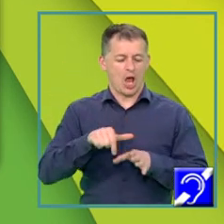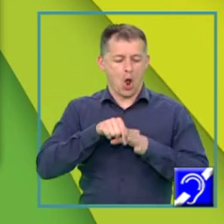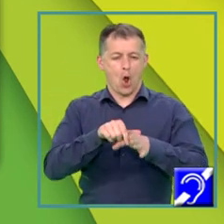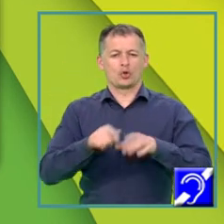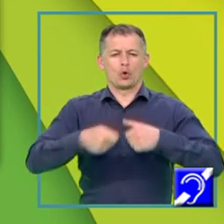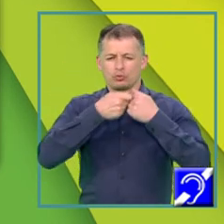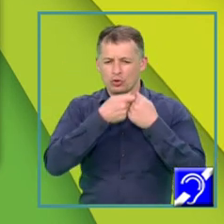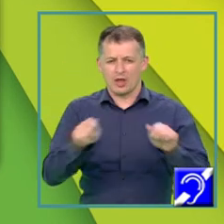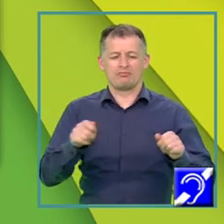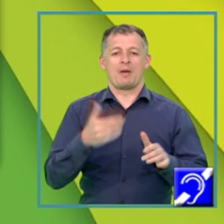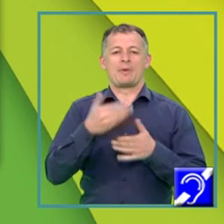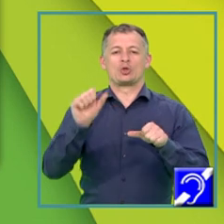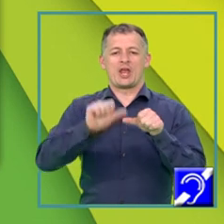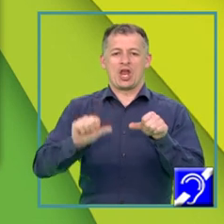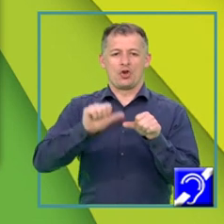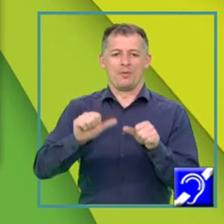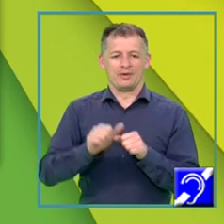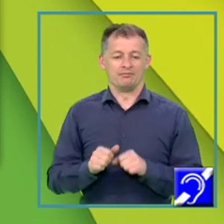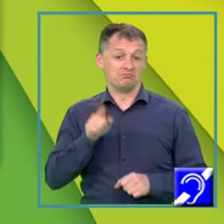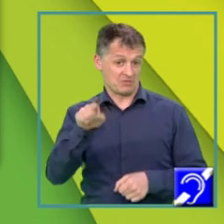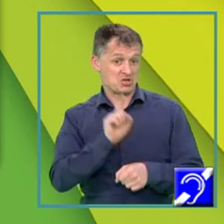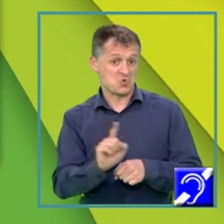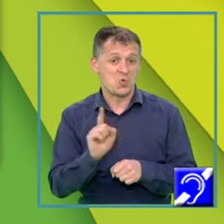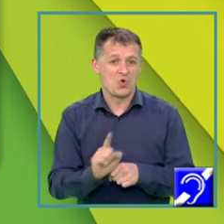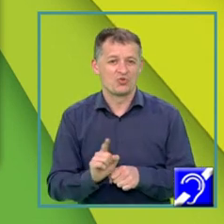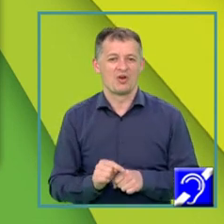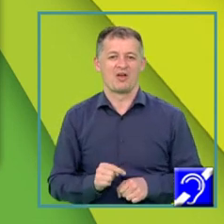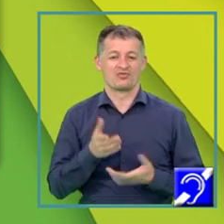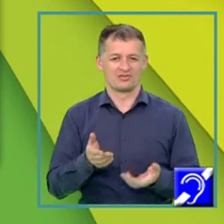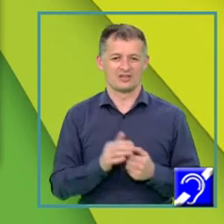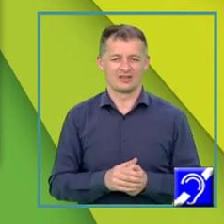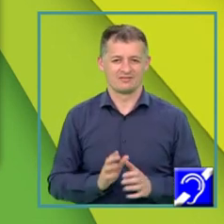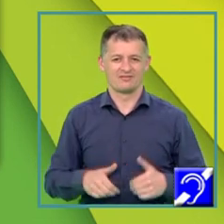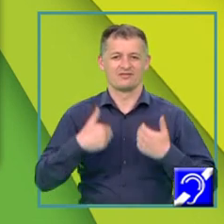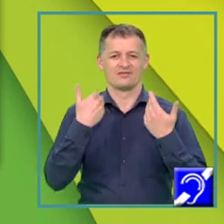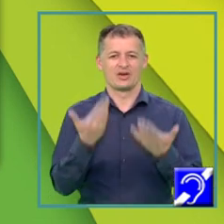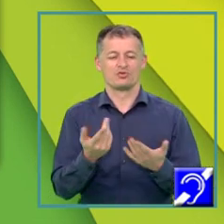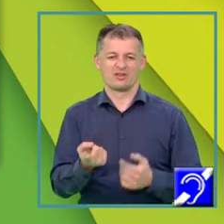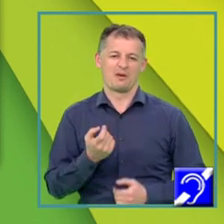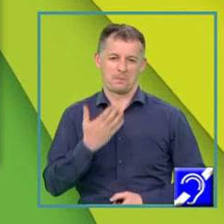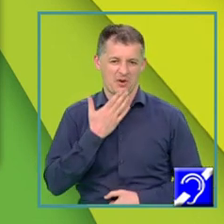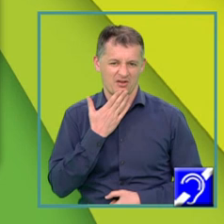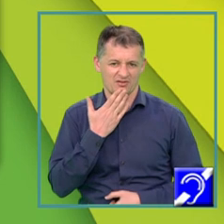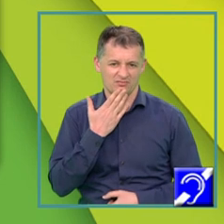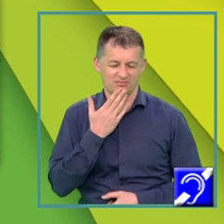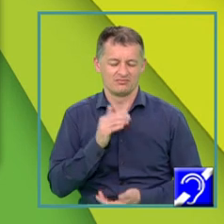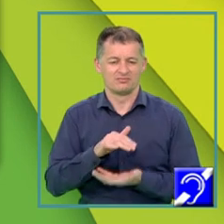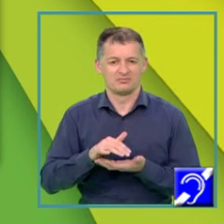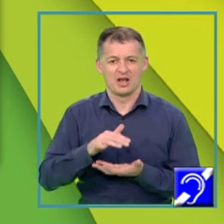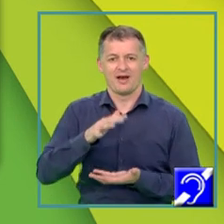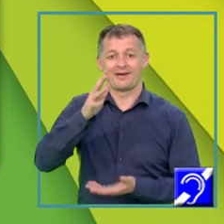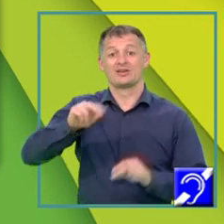total asupra economiei și lucrul acesta, dragii mei, va duce, din păcate, la o creștere a datoriei externe,